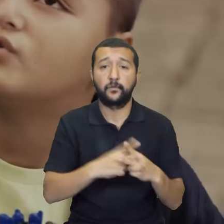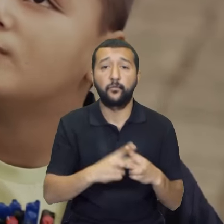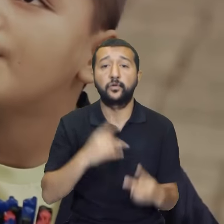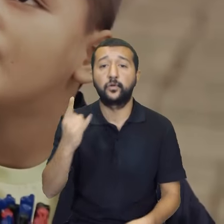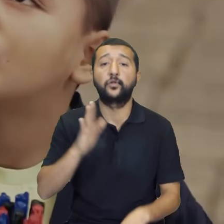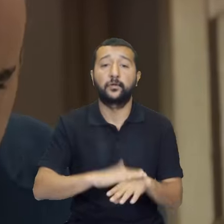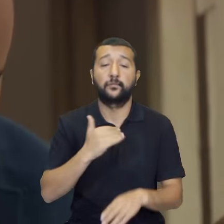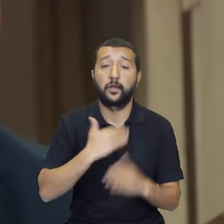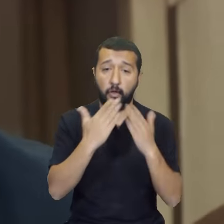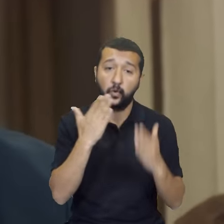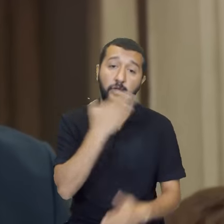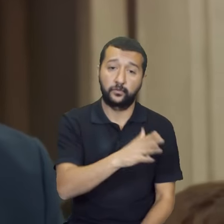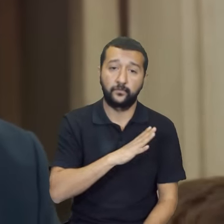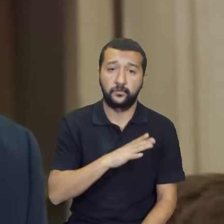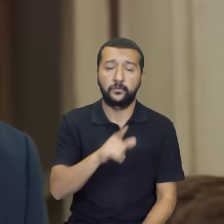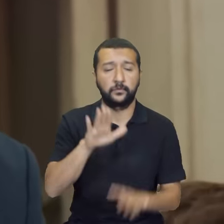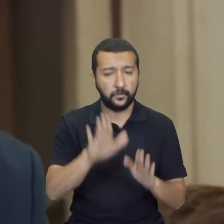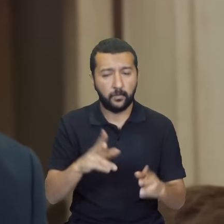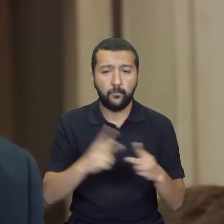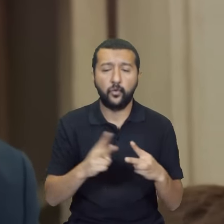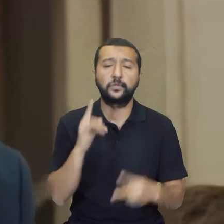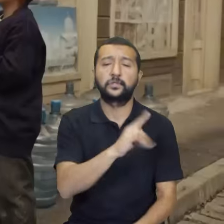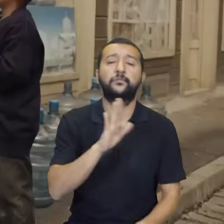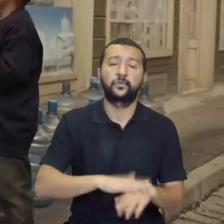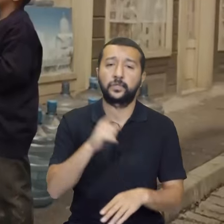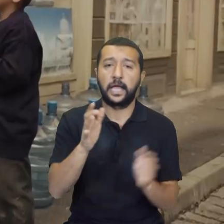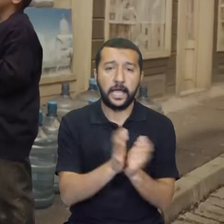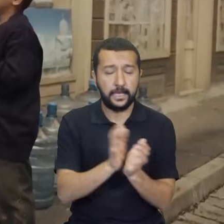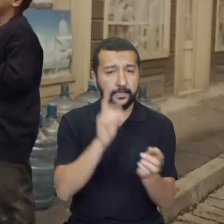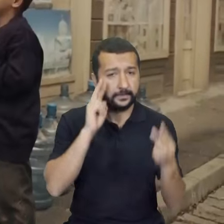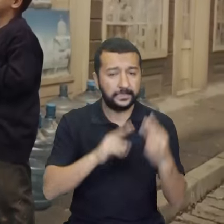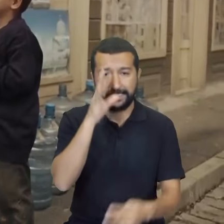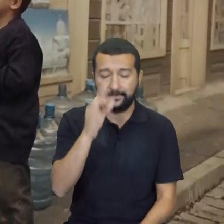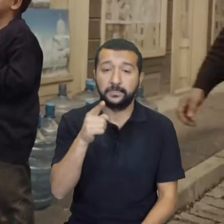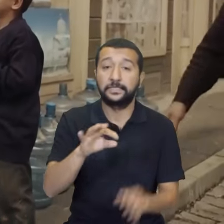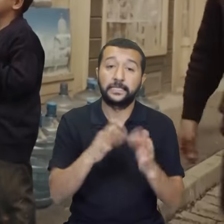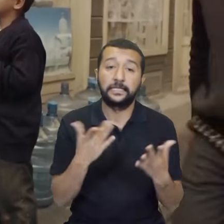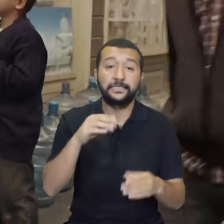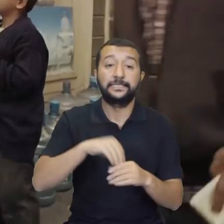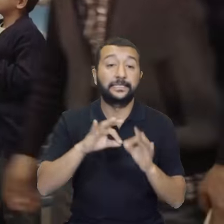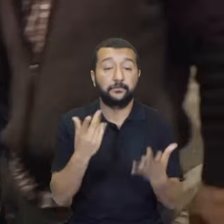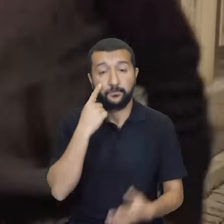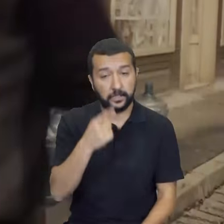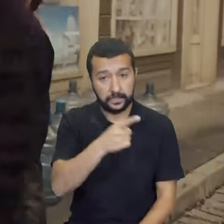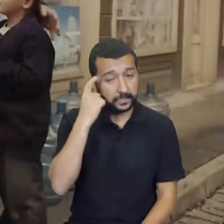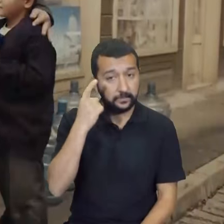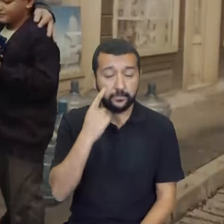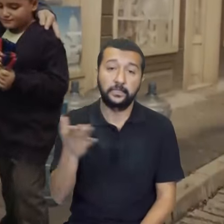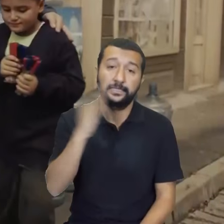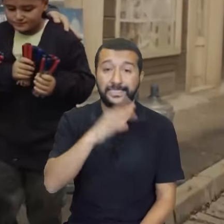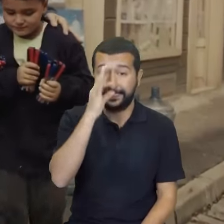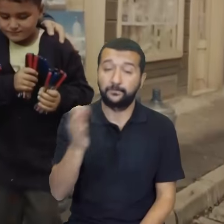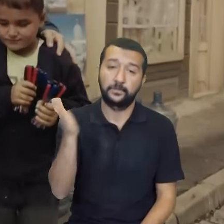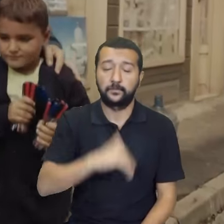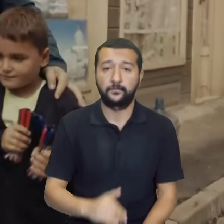polise götürme, ben okula da gidiyorum. Tamam oğlum, polise gitmiyoruz. Ailenle tanışacağız, kimmiş? Neyin nesiymiş bir tanıyalım bakalım,